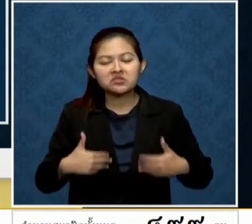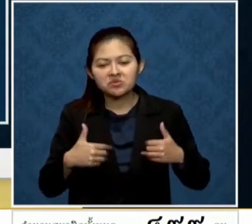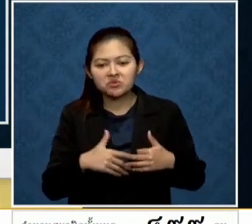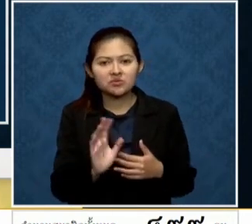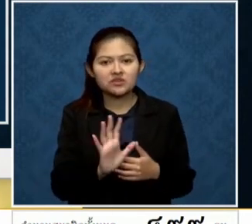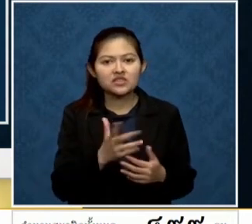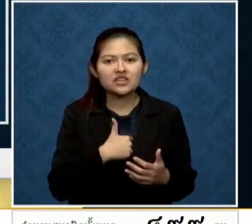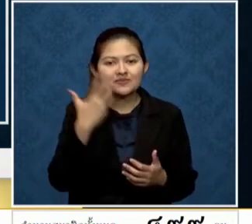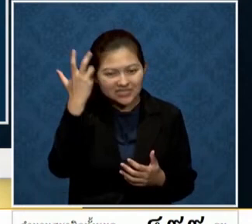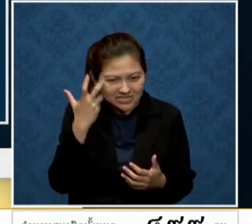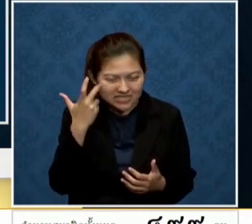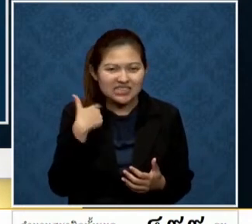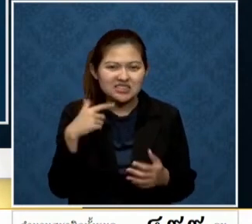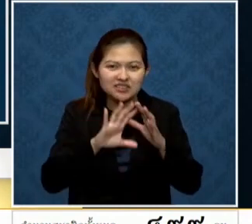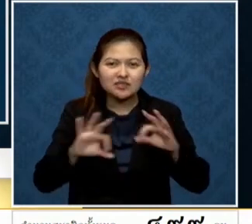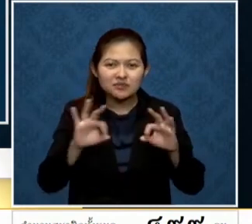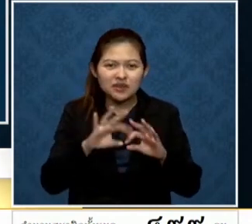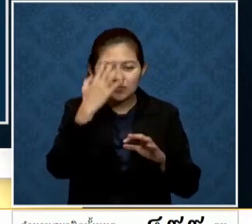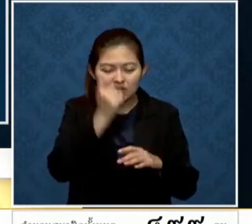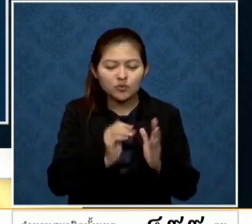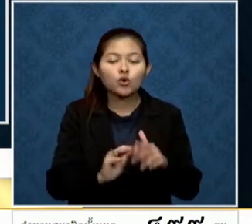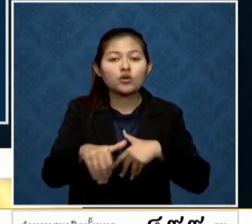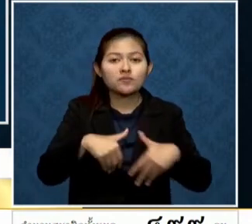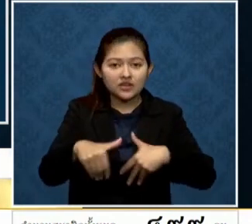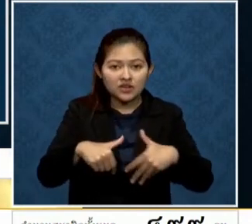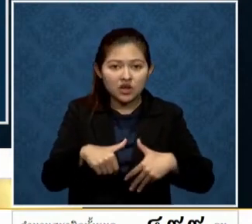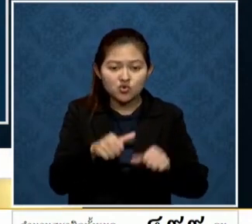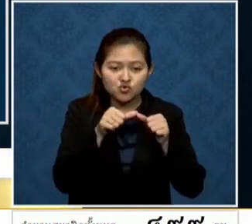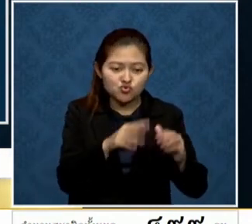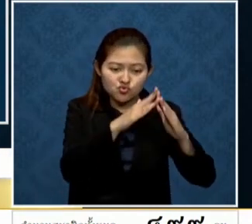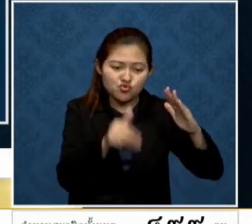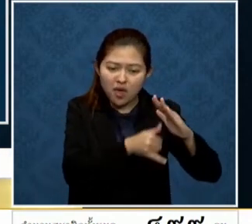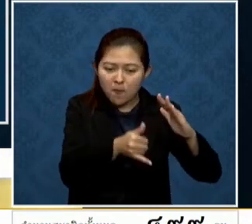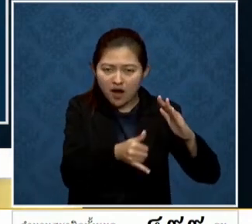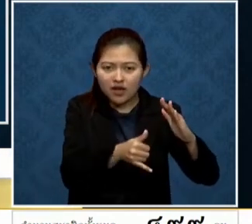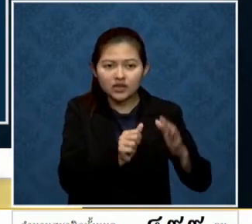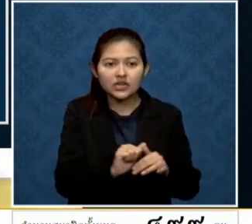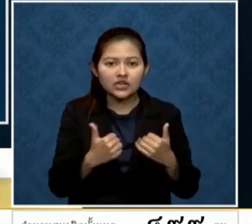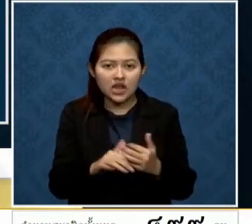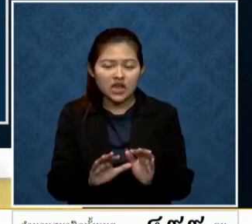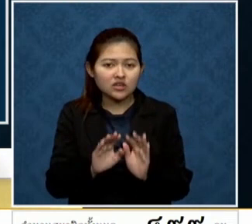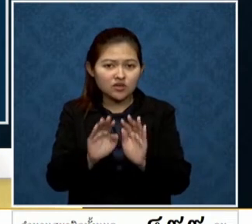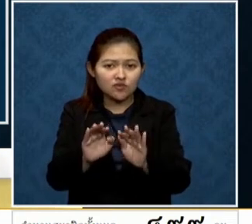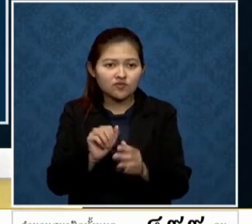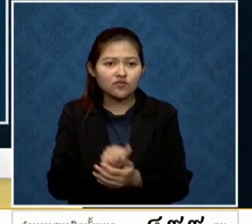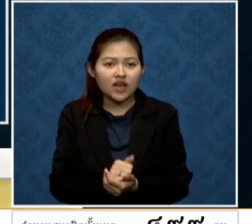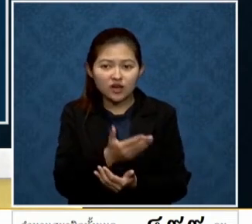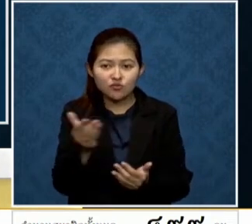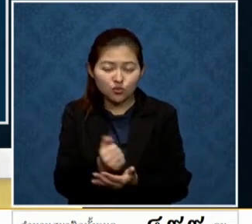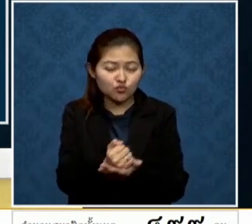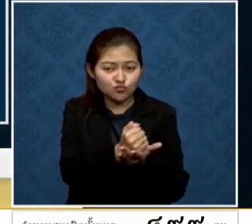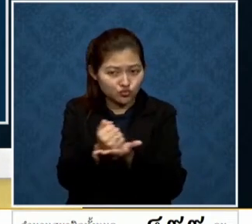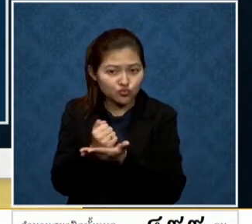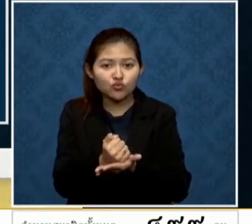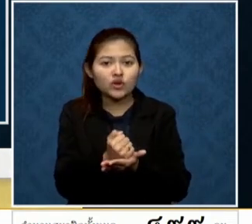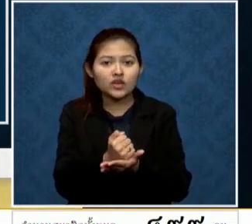เลยนะคะมันเป็นเรื่องใหญ่มากๆสำหรับประชาชนคนที่อยู่ที่นั่นนะคะเรื่องนี้ดิฉันอยากจะสะท้อนให้เห็นและอยากให้ทุกคนช่วยกัน